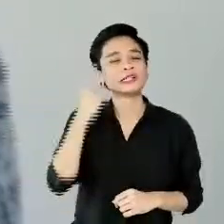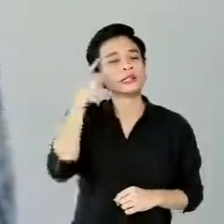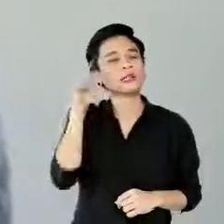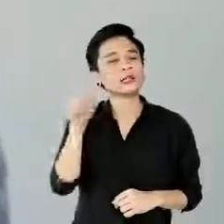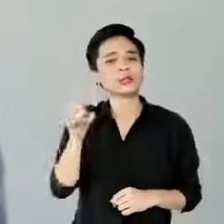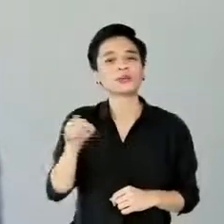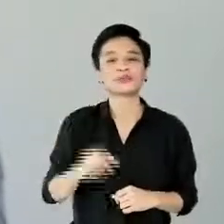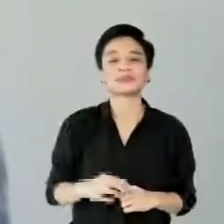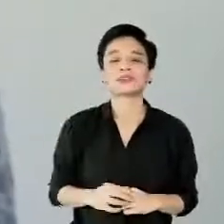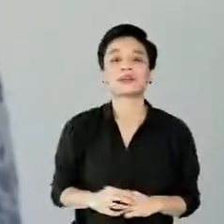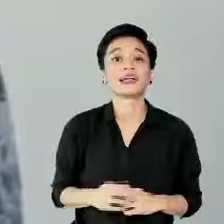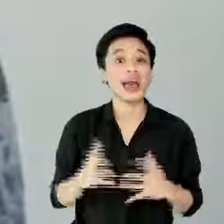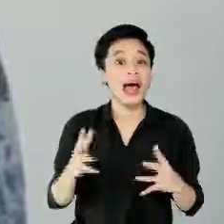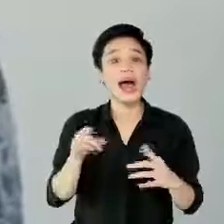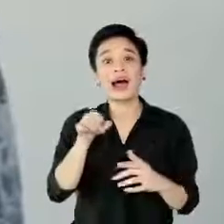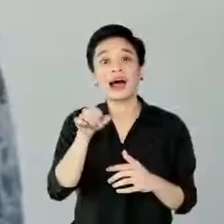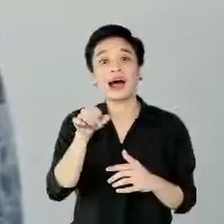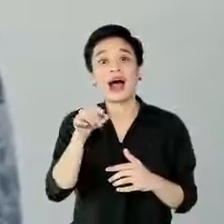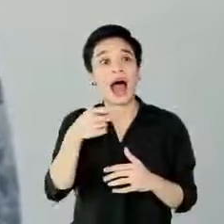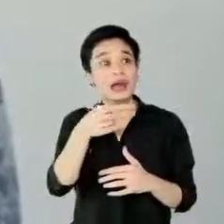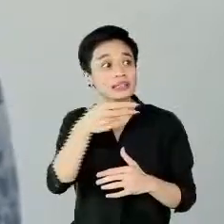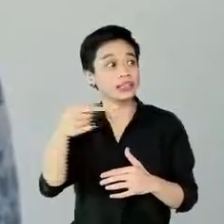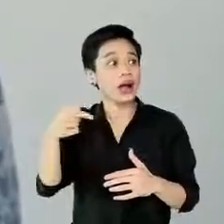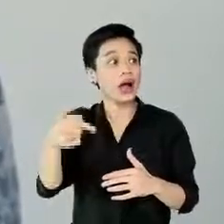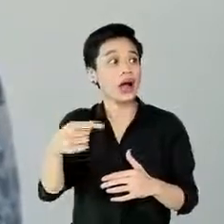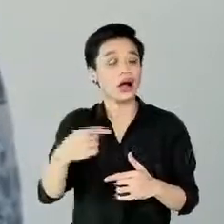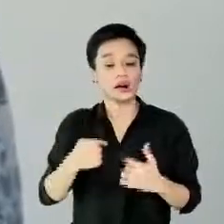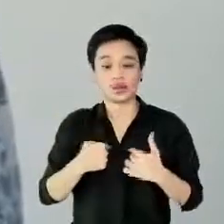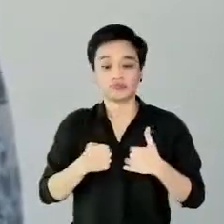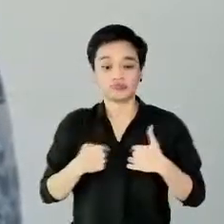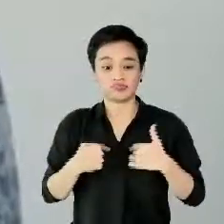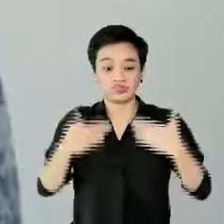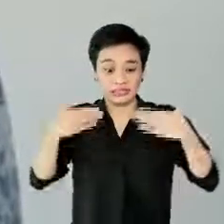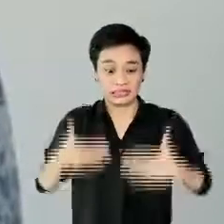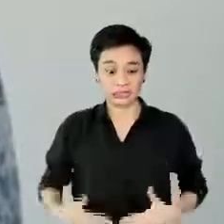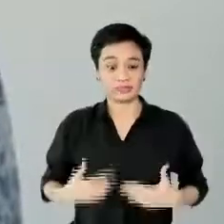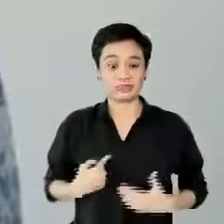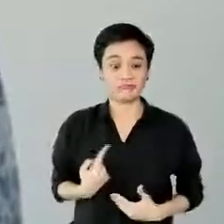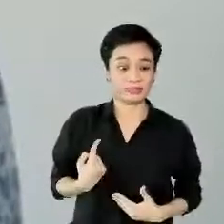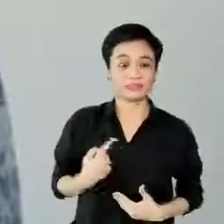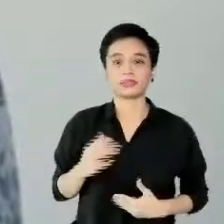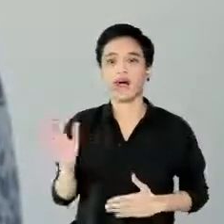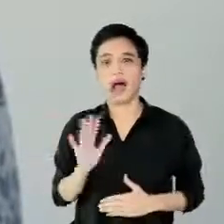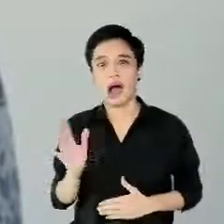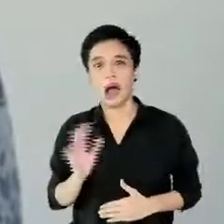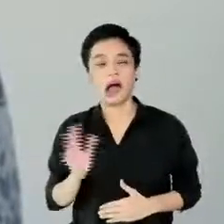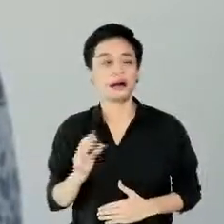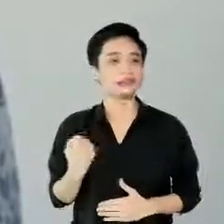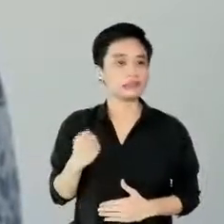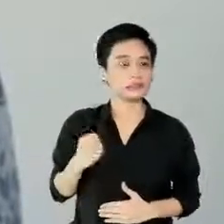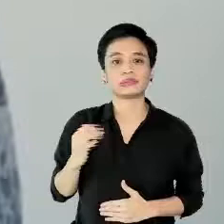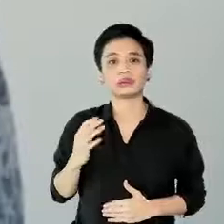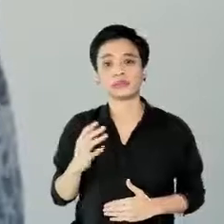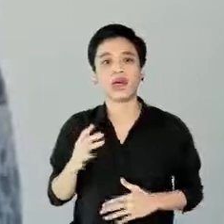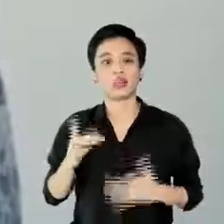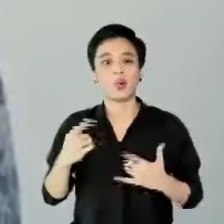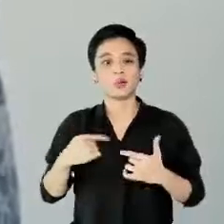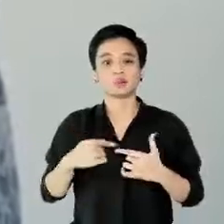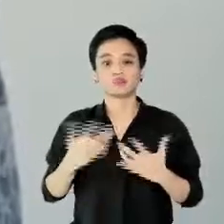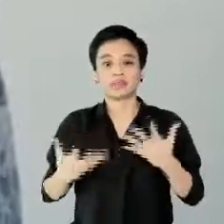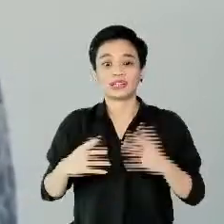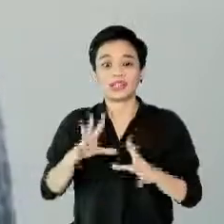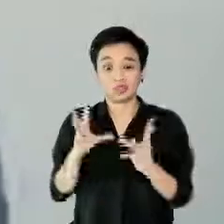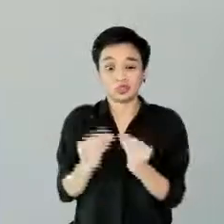rujukan Jadi tidak mungkin kita menolak jadi beberapa yang sudah Kurnia